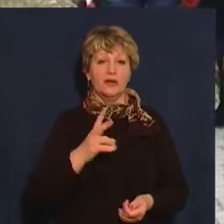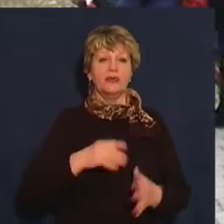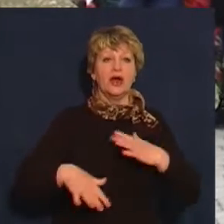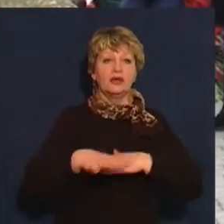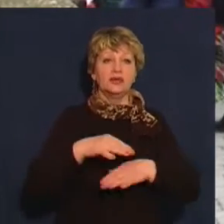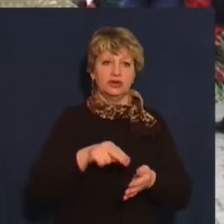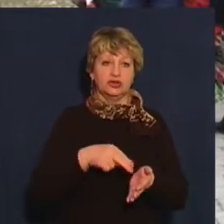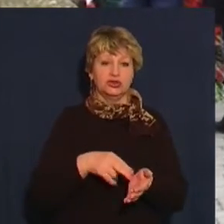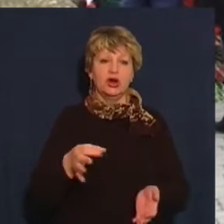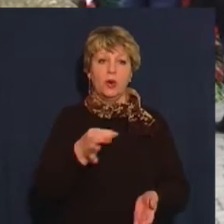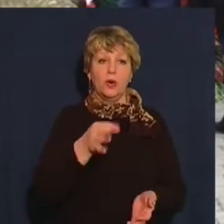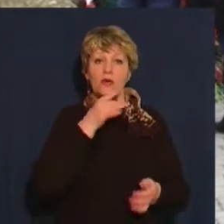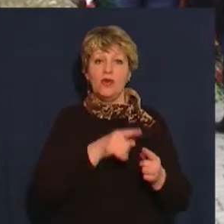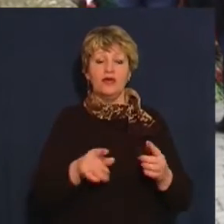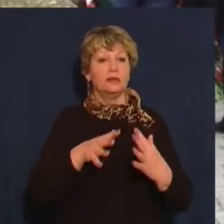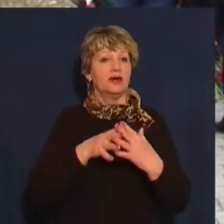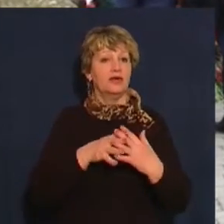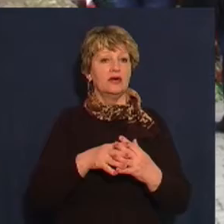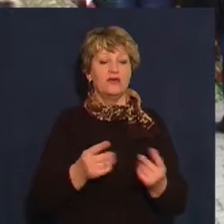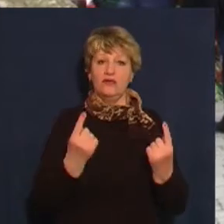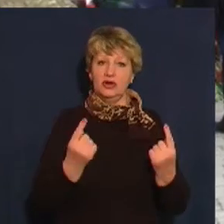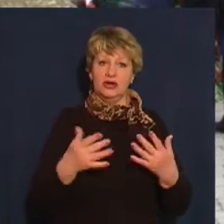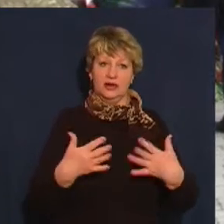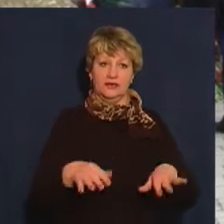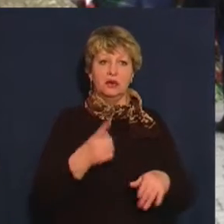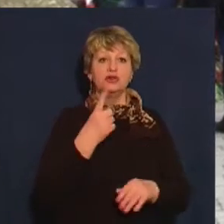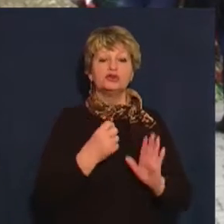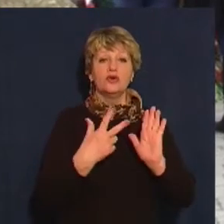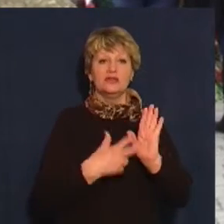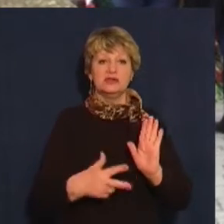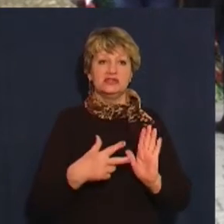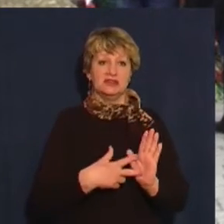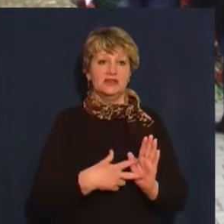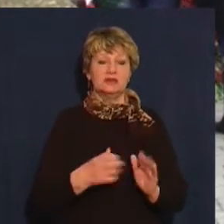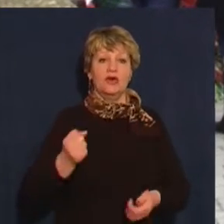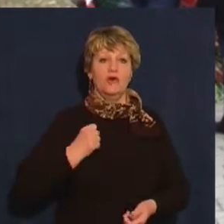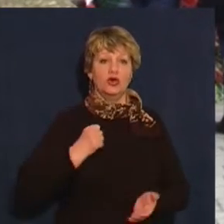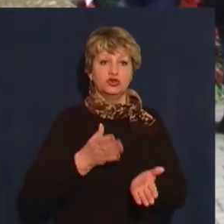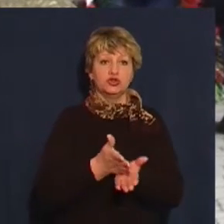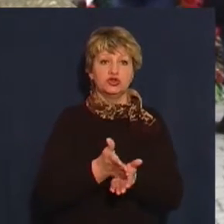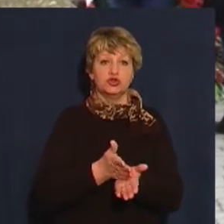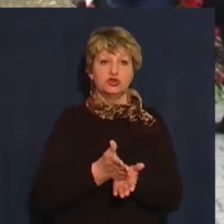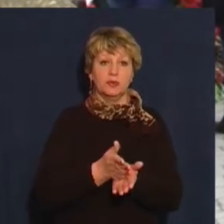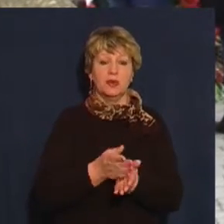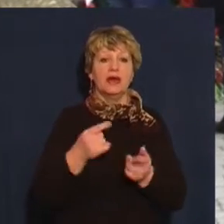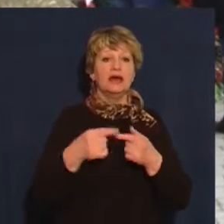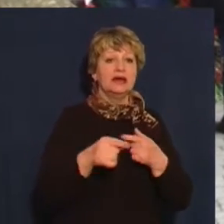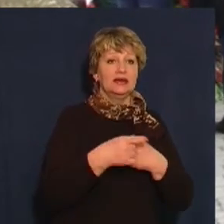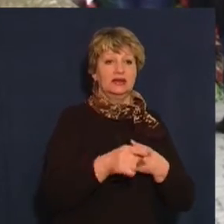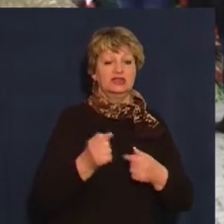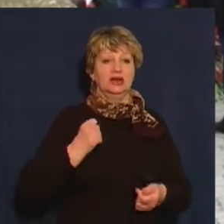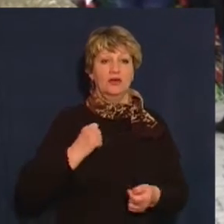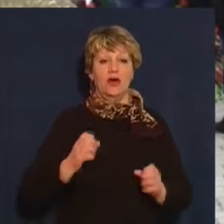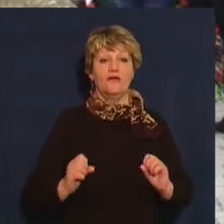області за час війни великі втрати. 188 військовослужбовців Збройних сил, інших військових формувань віддали